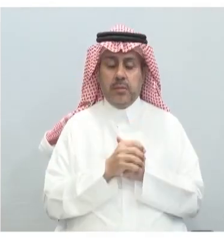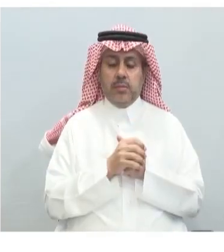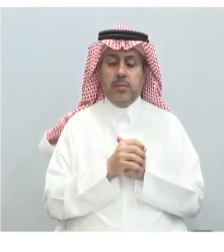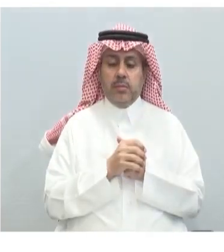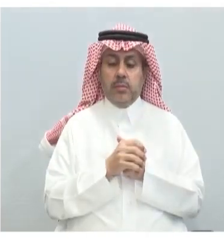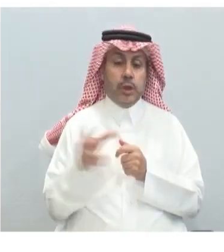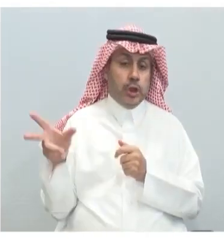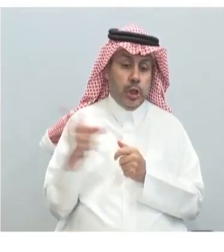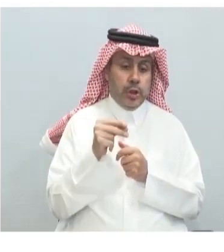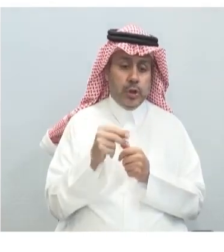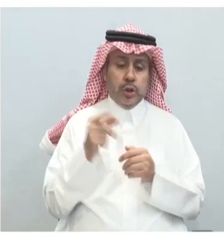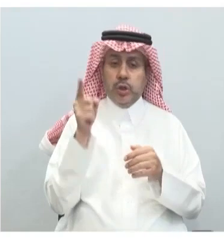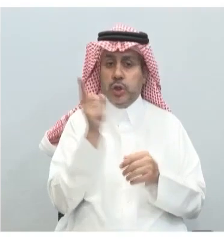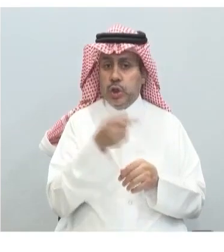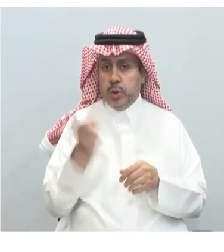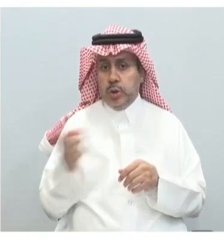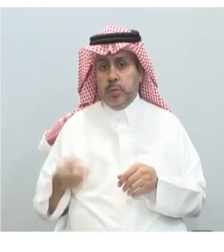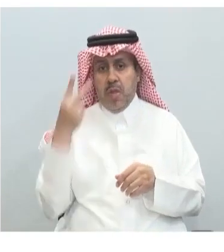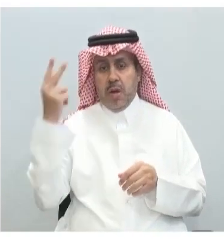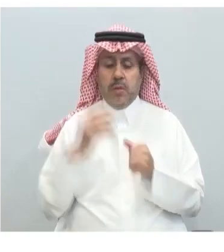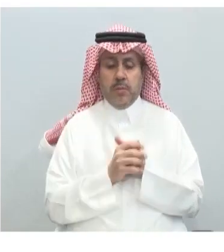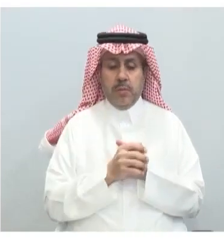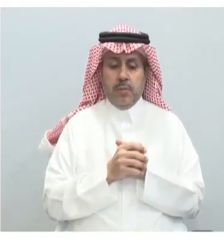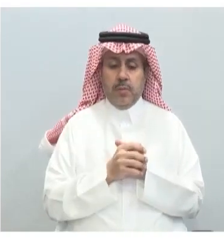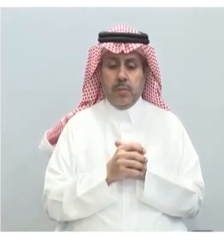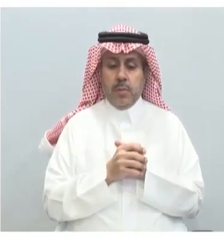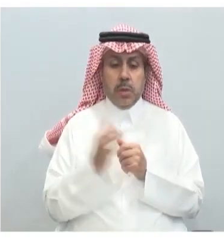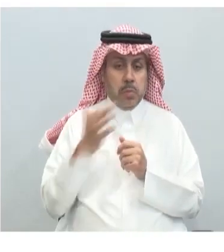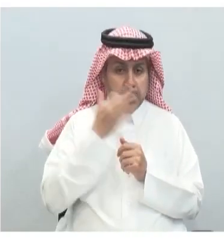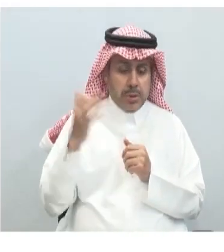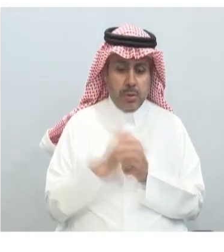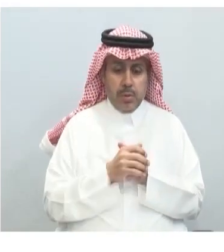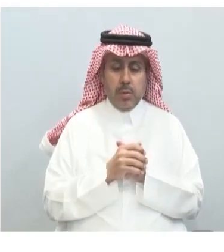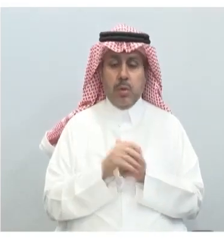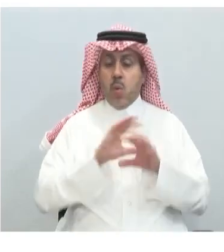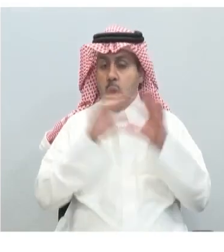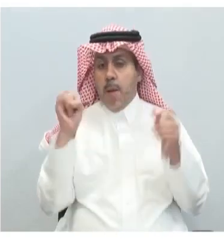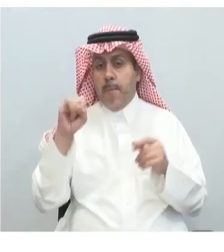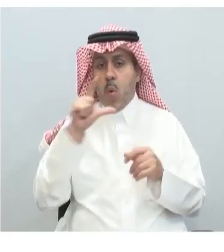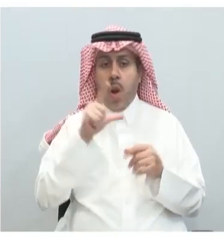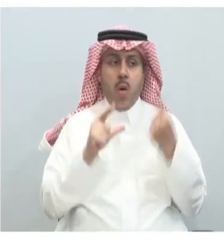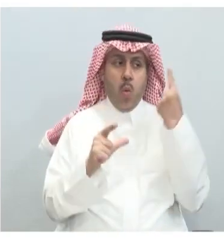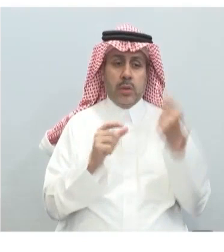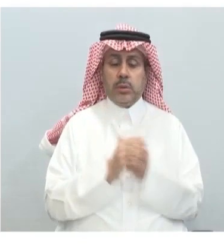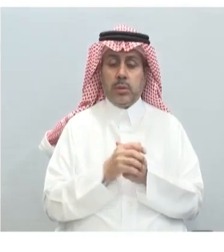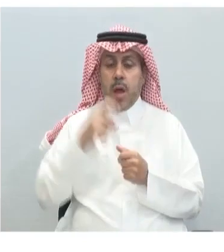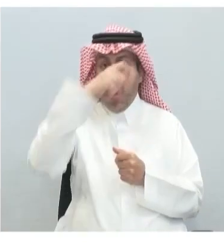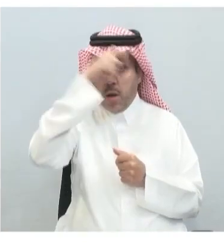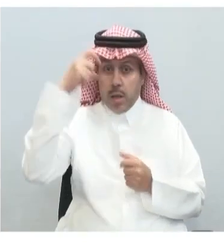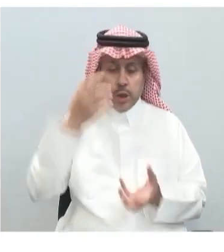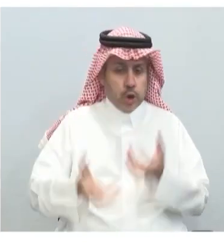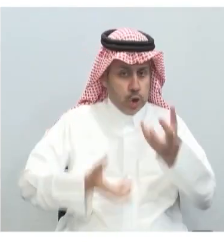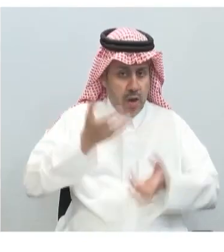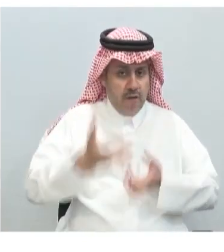هنا سيعطيني الناتج تشطب اثنين مع اين هنا ا س نبسطها تعطيني كلها مول واحد بالنسبه لحراره التفاعل